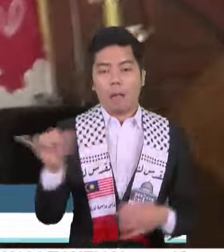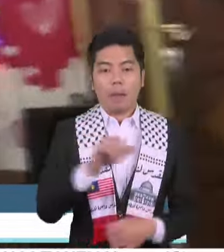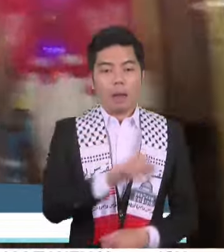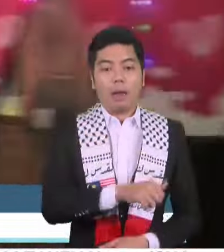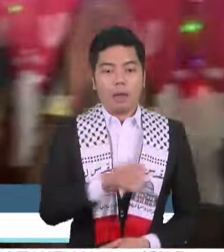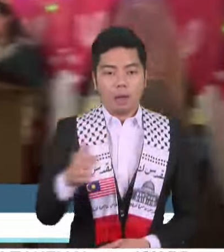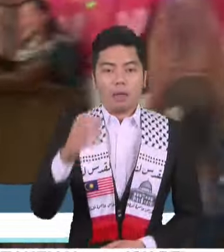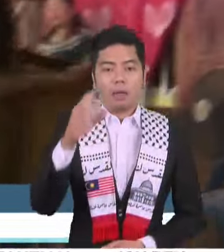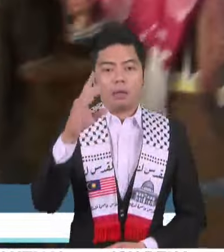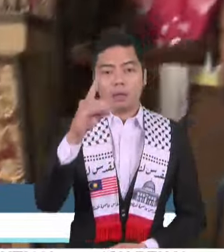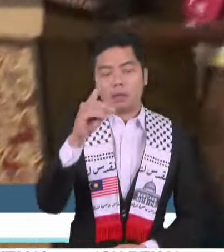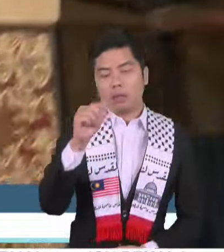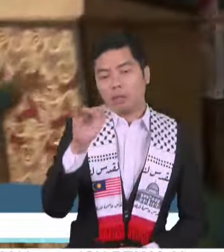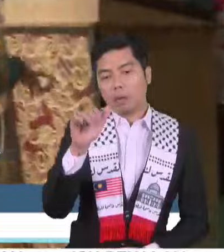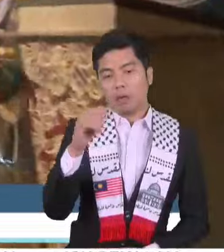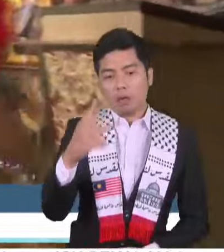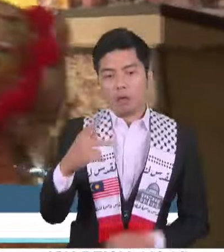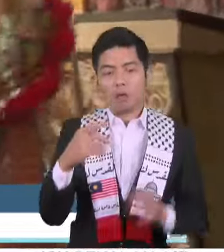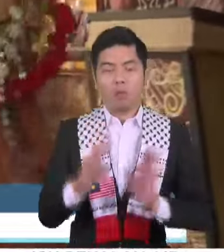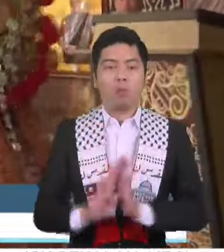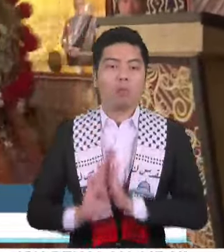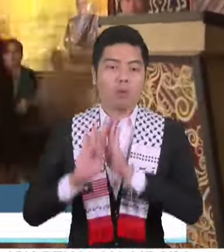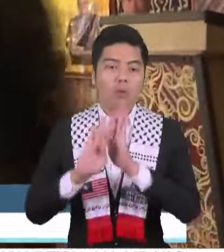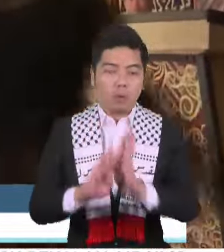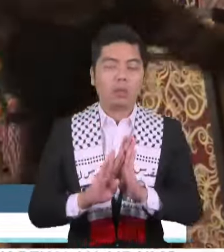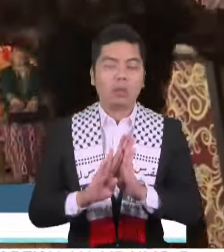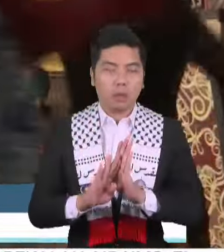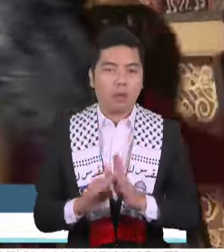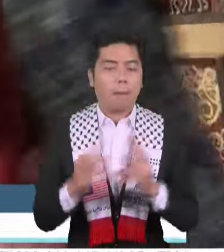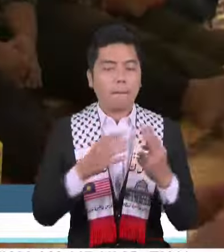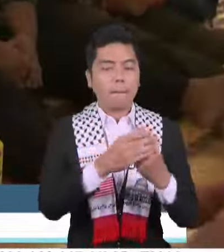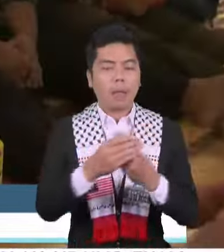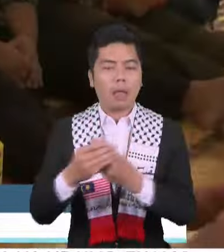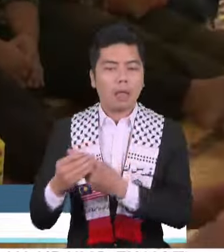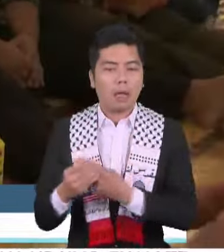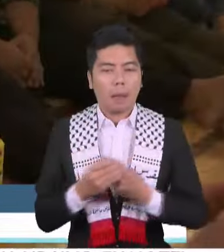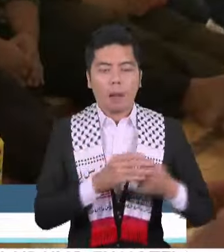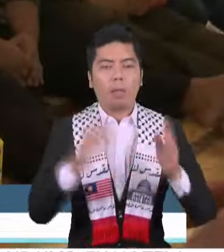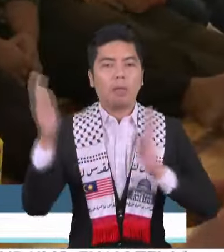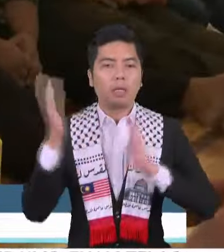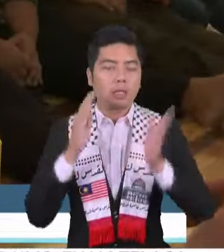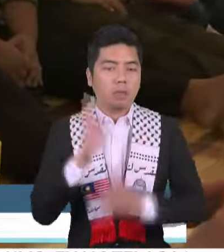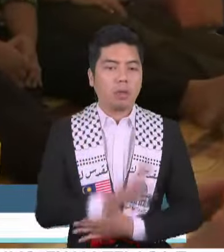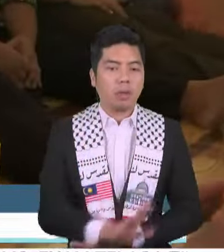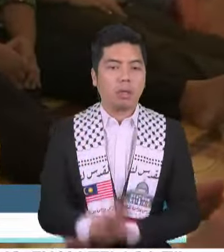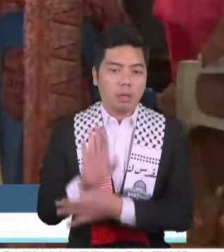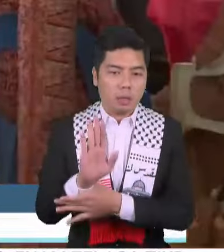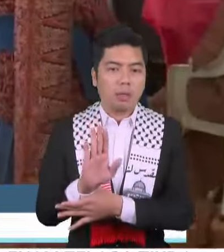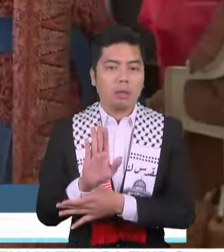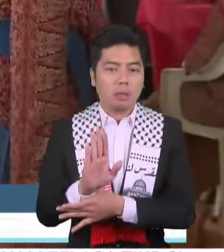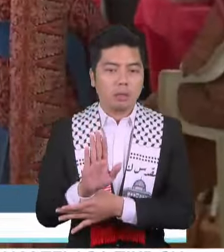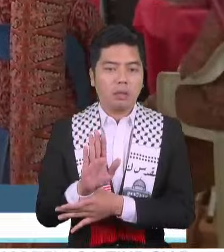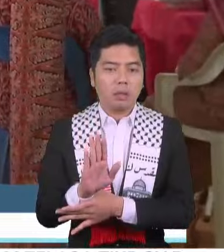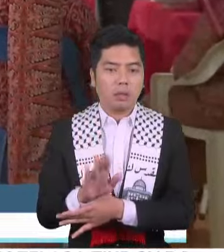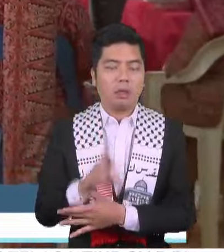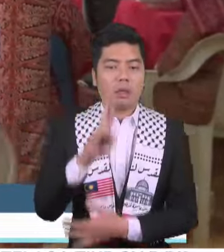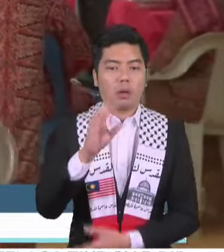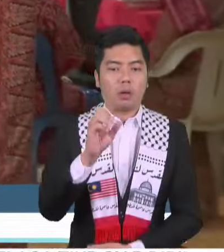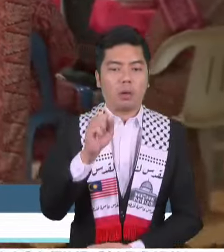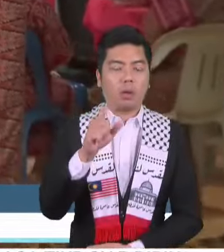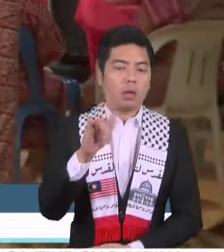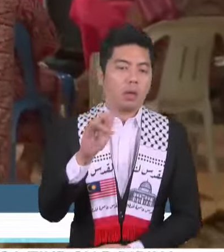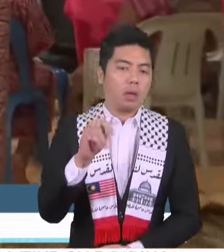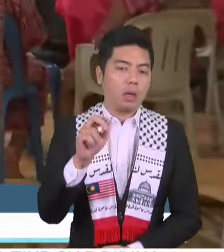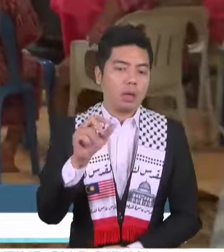lain, Gawai Dayak juga menjadi bukti semangat muhibah masyarakat madani. Rosmina Abdullah alias Rostina